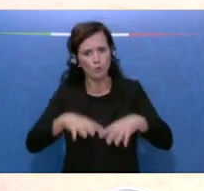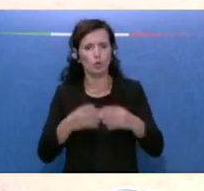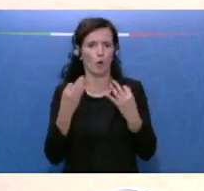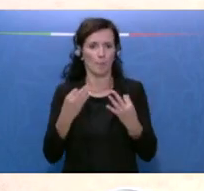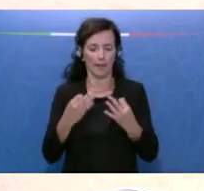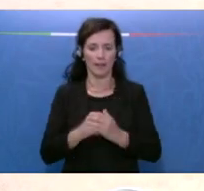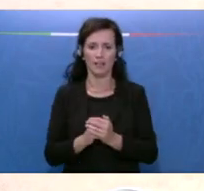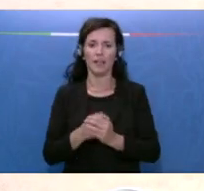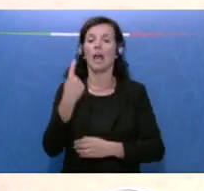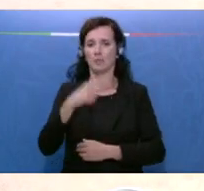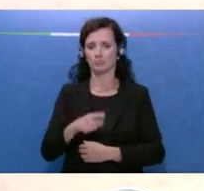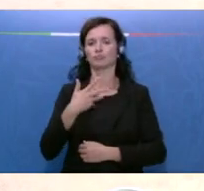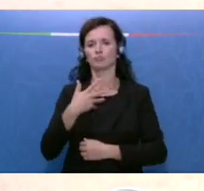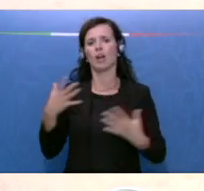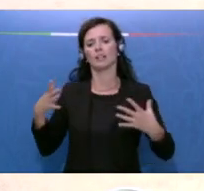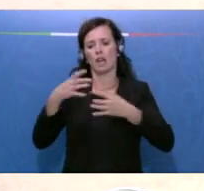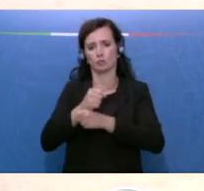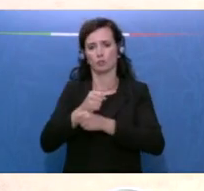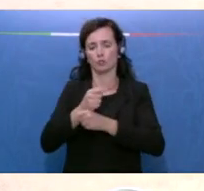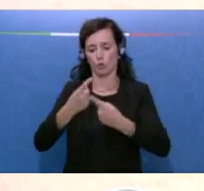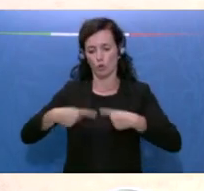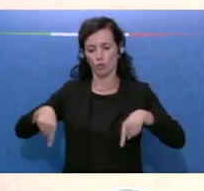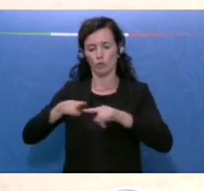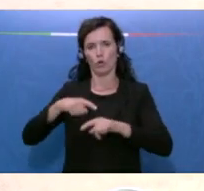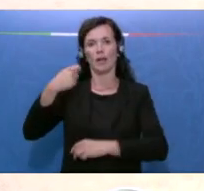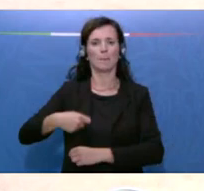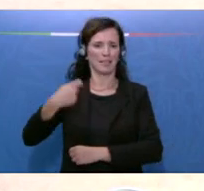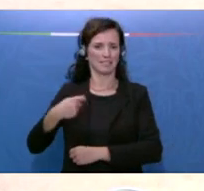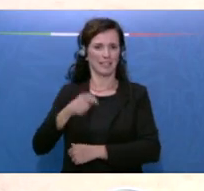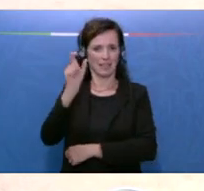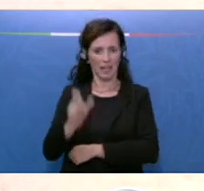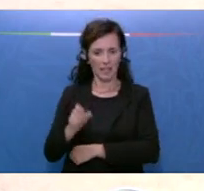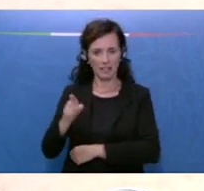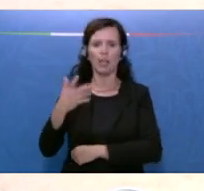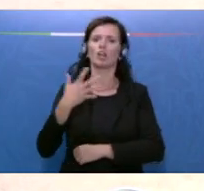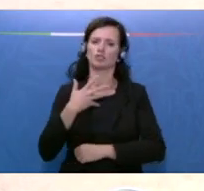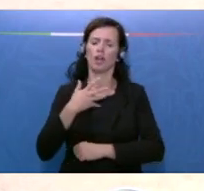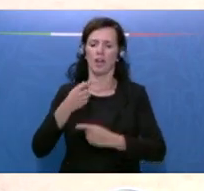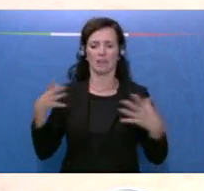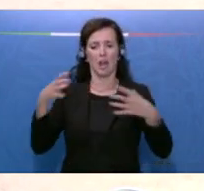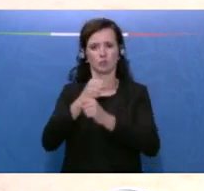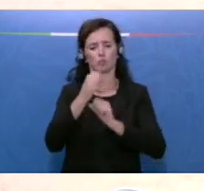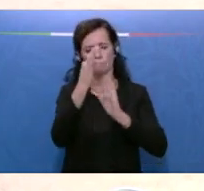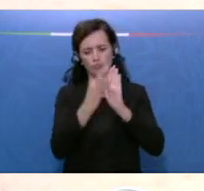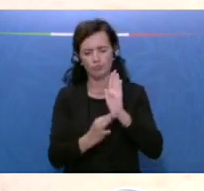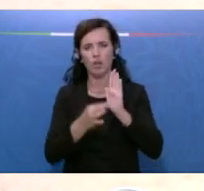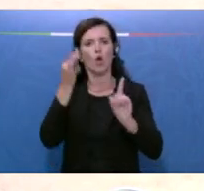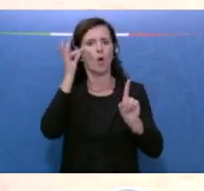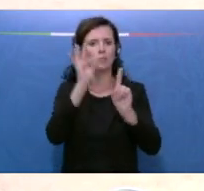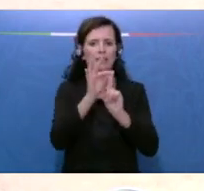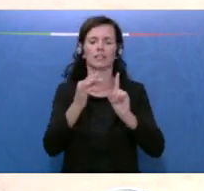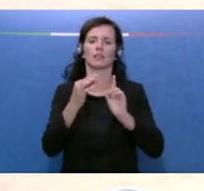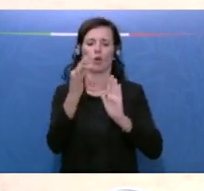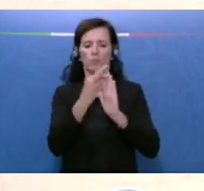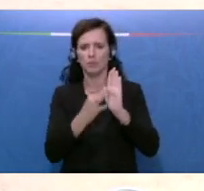riassunto della riunione del presidente dove ci sono sia i principi sia gli obiettivi sia le linee di azione